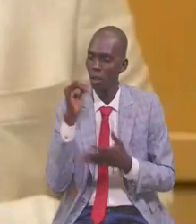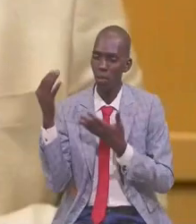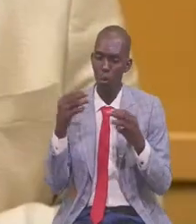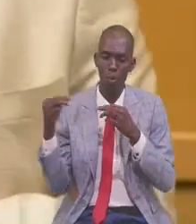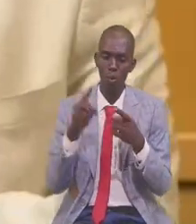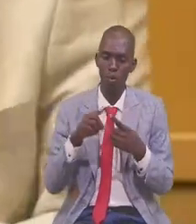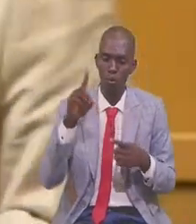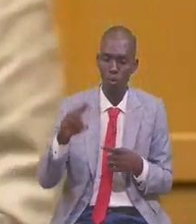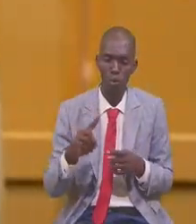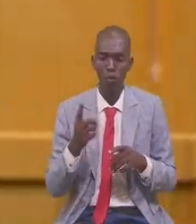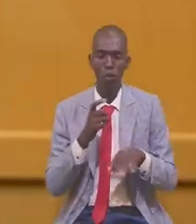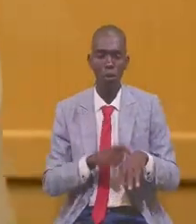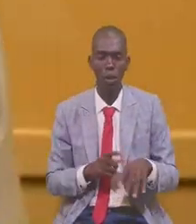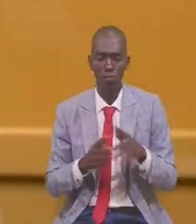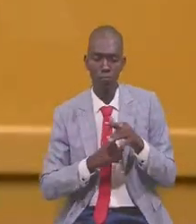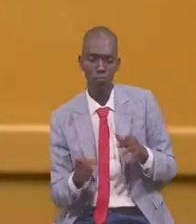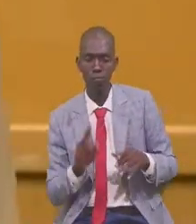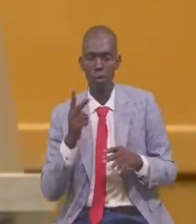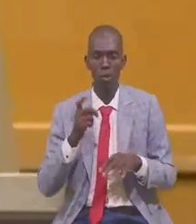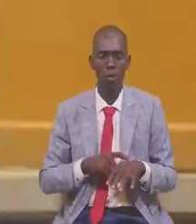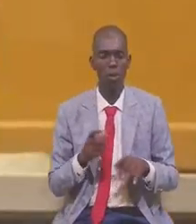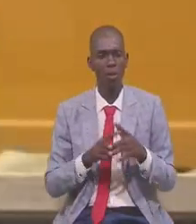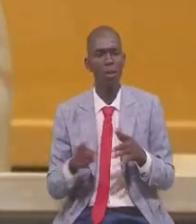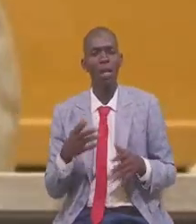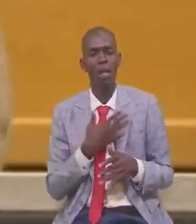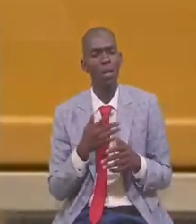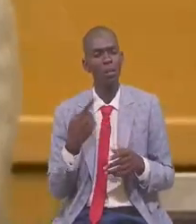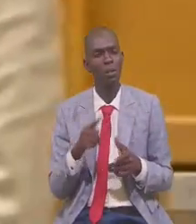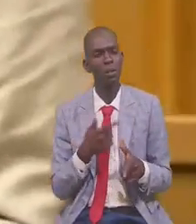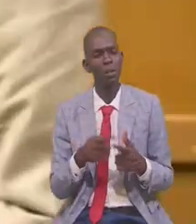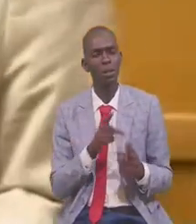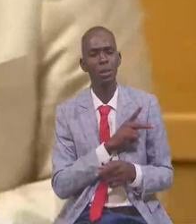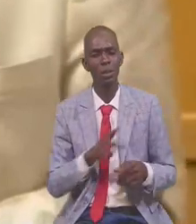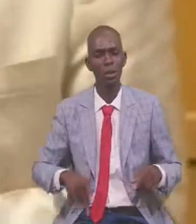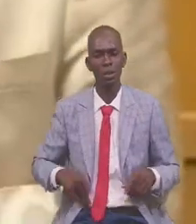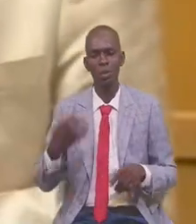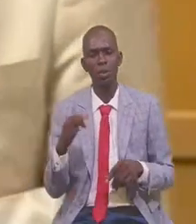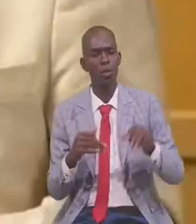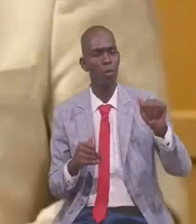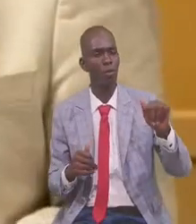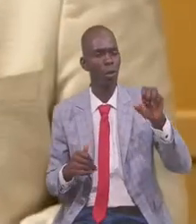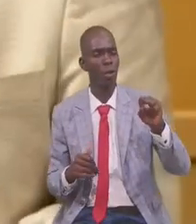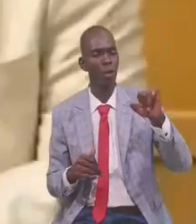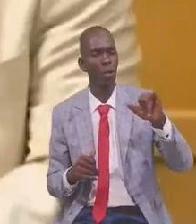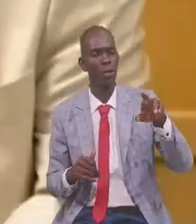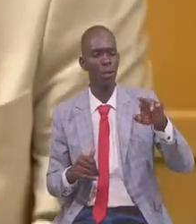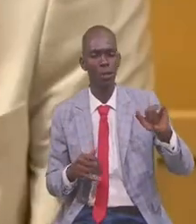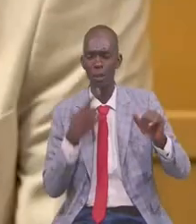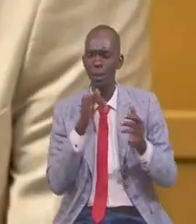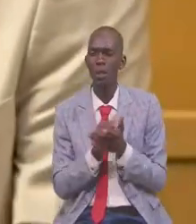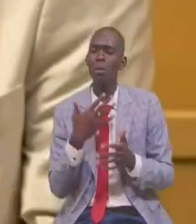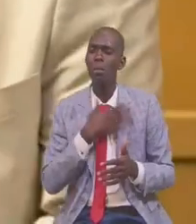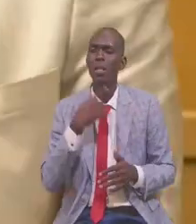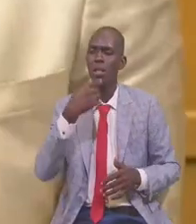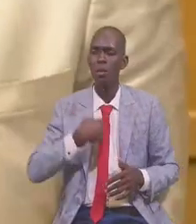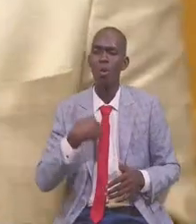une deuxième fois. Le roi de Syrie a dit, ne voulez-vous me dire qui court tout cela? Qui rapporte tout ce que